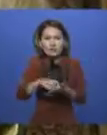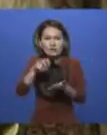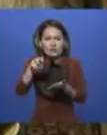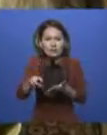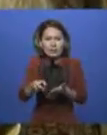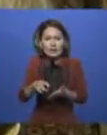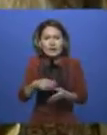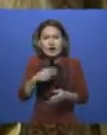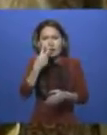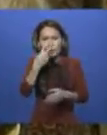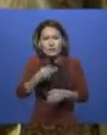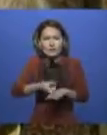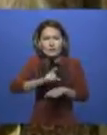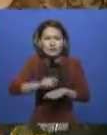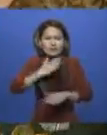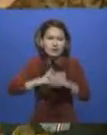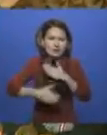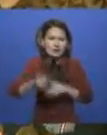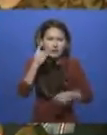жас үйірілген кәрі жанарын жазудан алар емес.